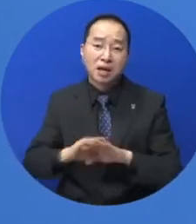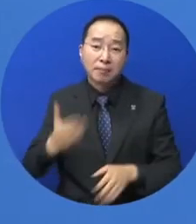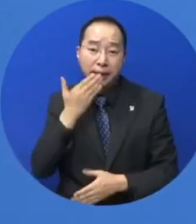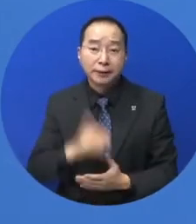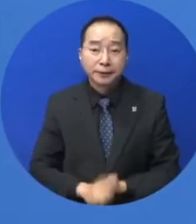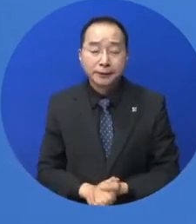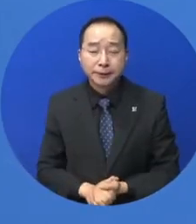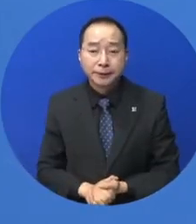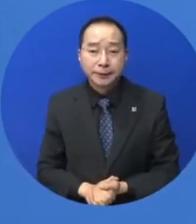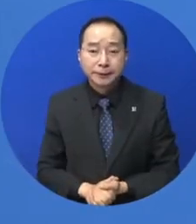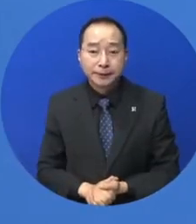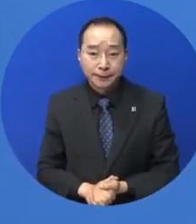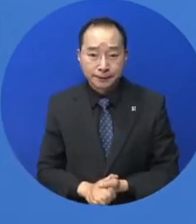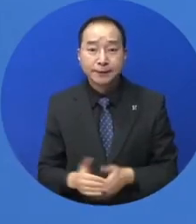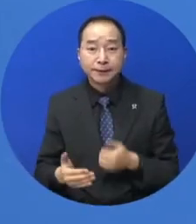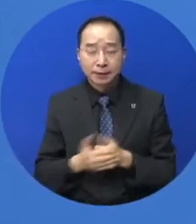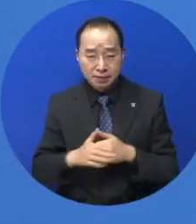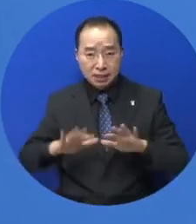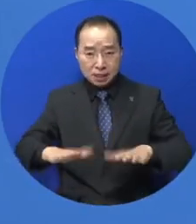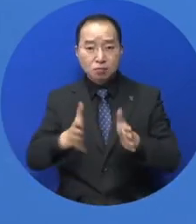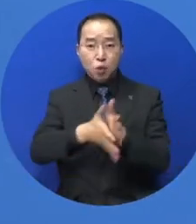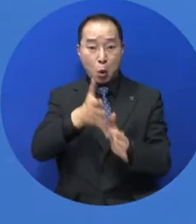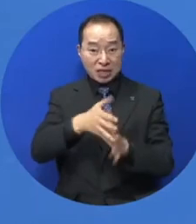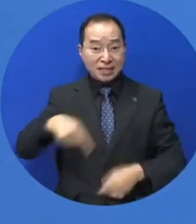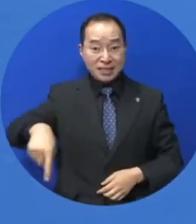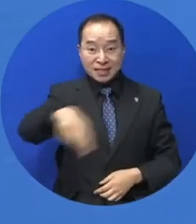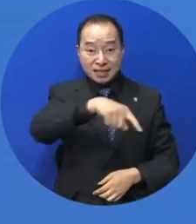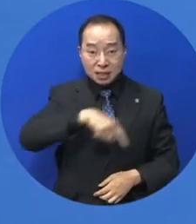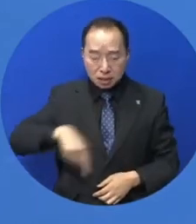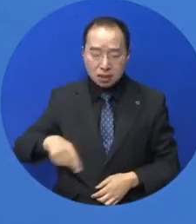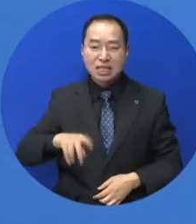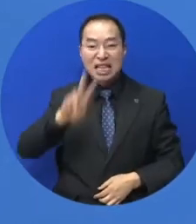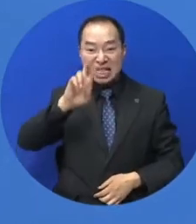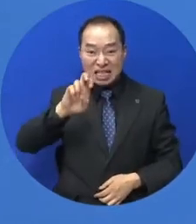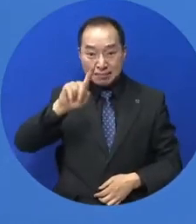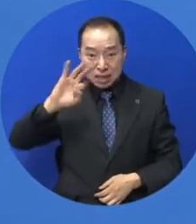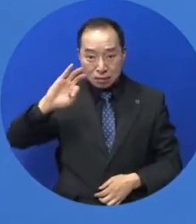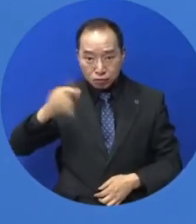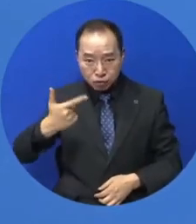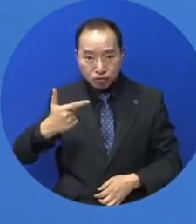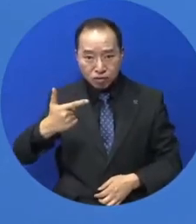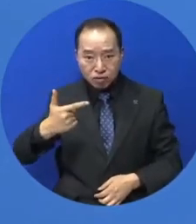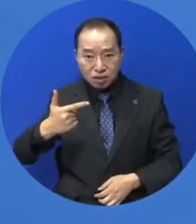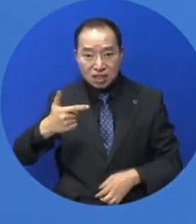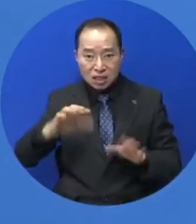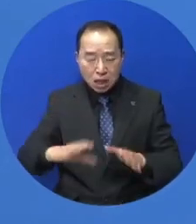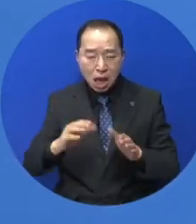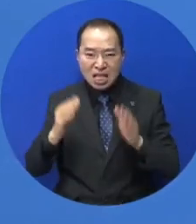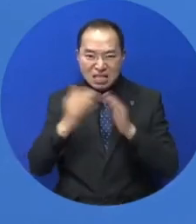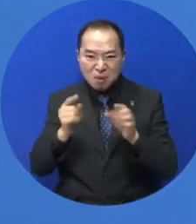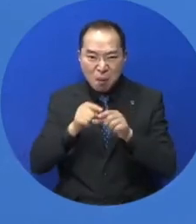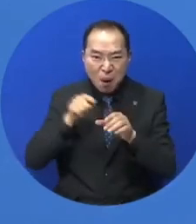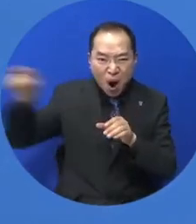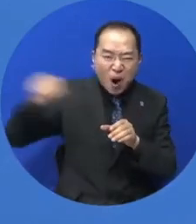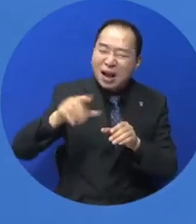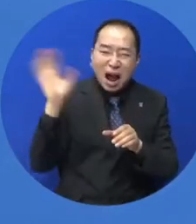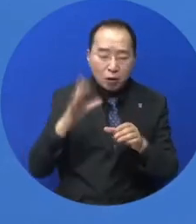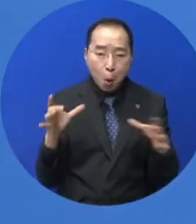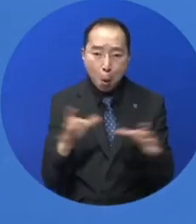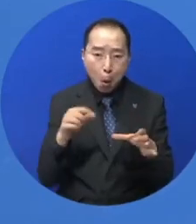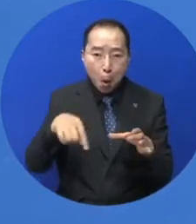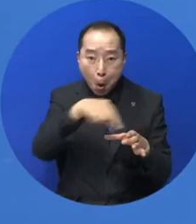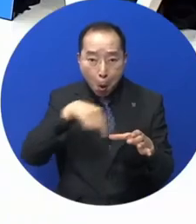있습니다. 그렇기 때문에 지금 도시는 21분 컴팩트 도시로 가는 것이 전 세계적인 추세이고